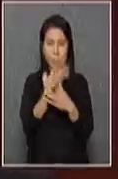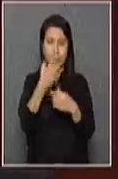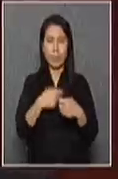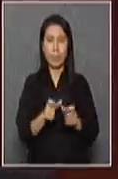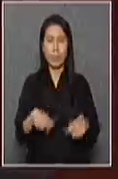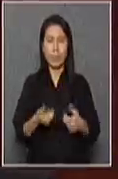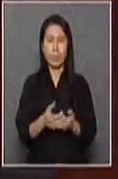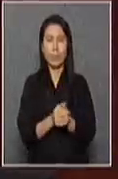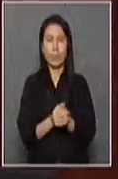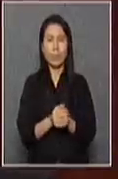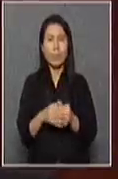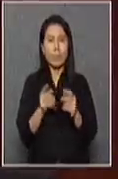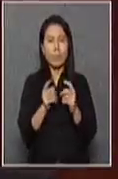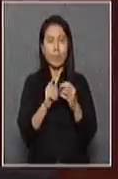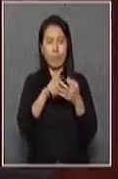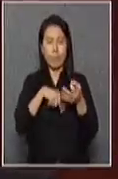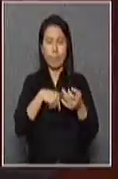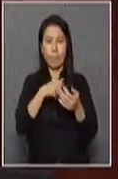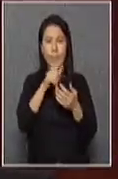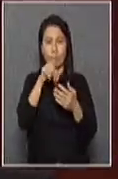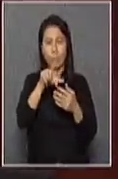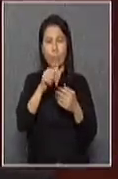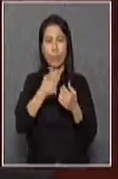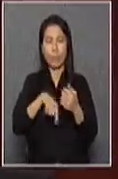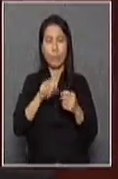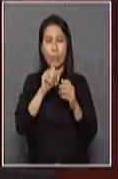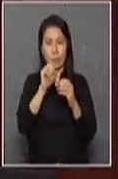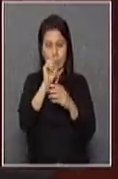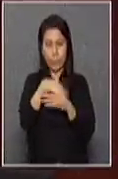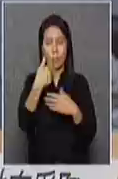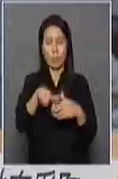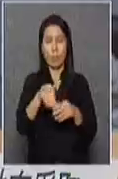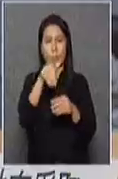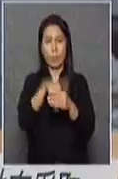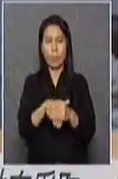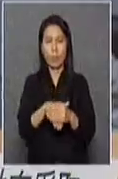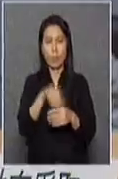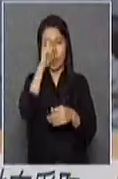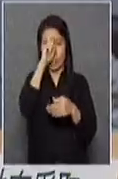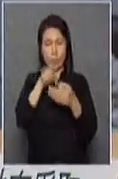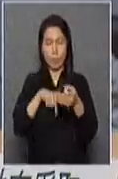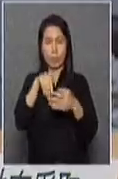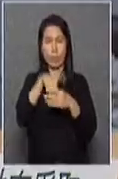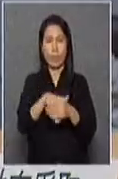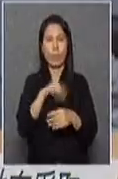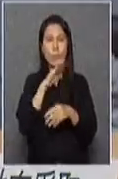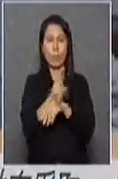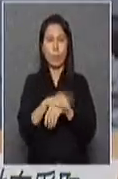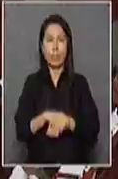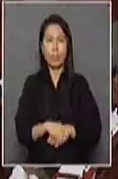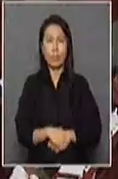向各位提出的待決議題是梁國雄議員動議的修正案，予以通過，現在付諸表決。梁國雄議員要求記名表決，表決鐘響一分